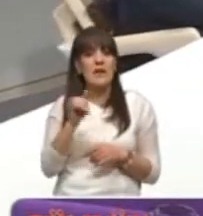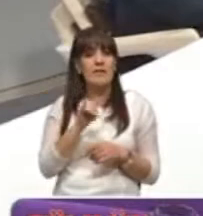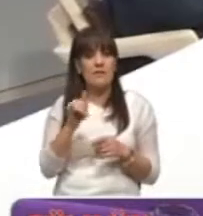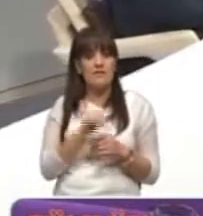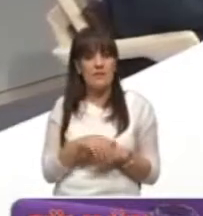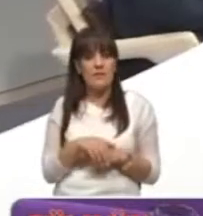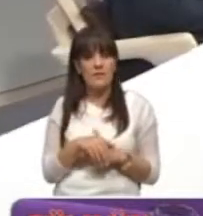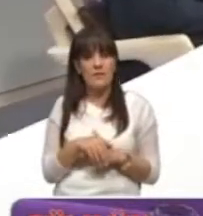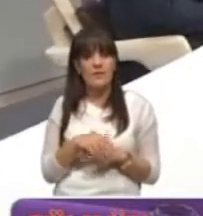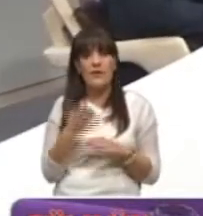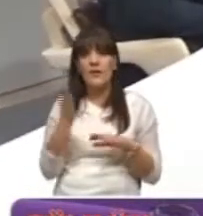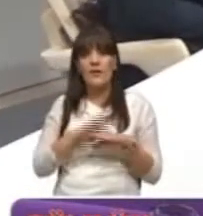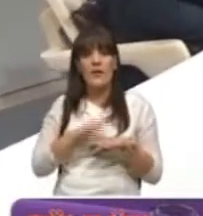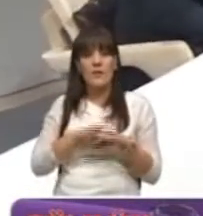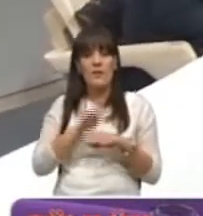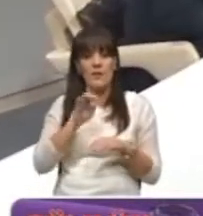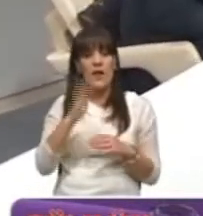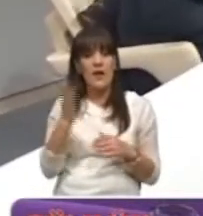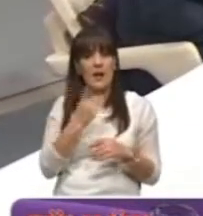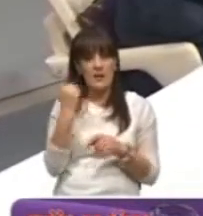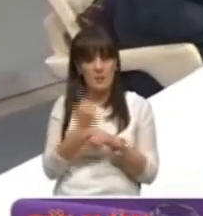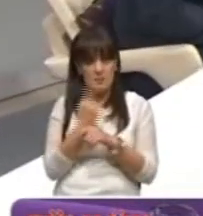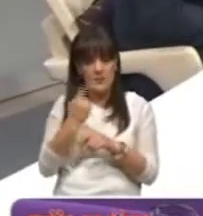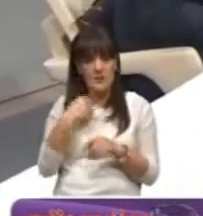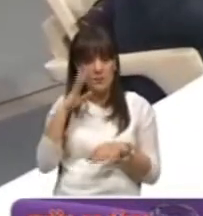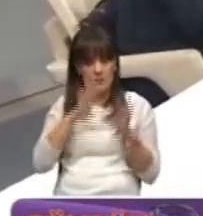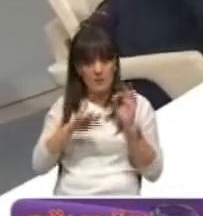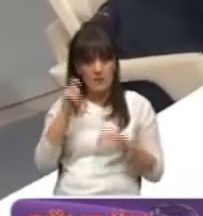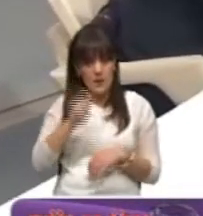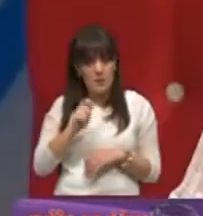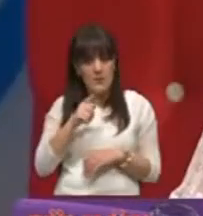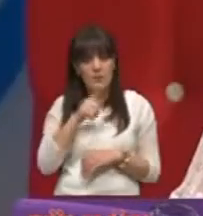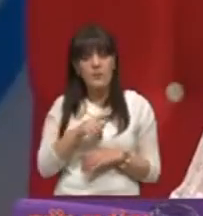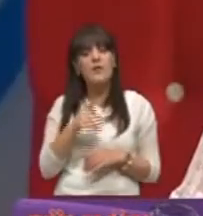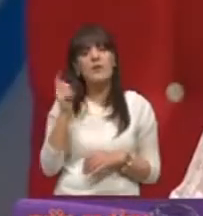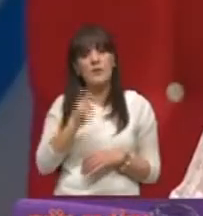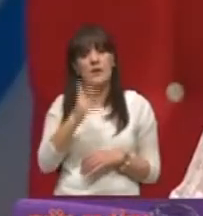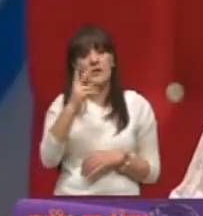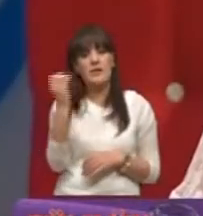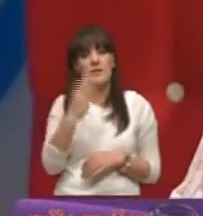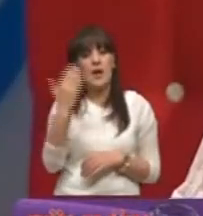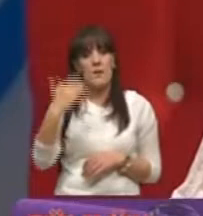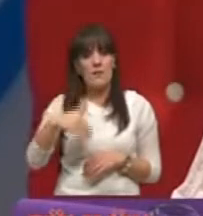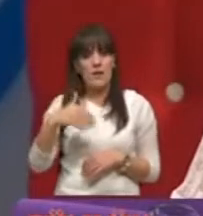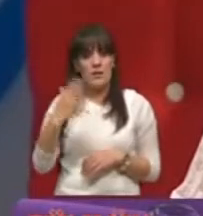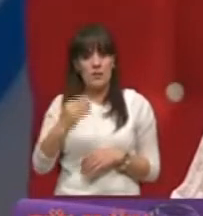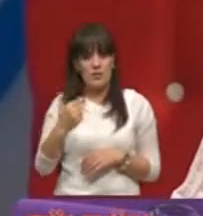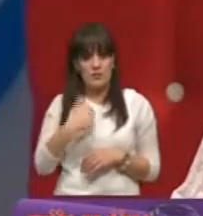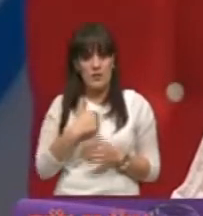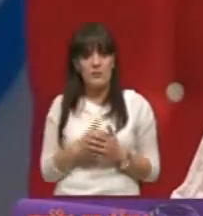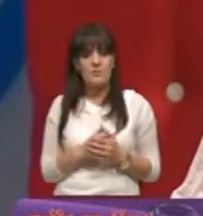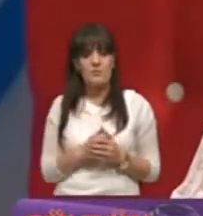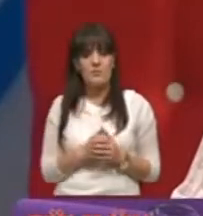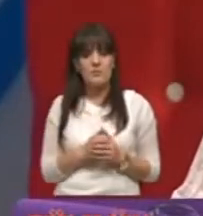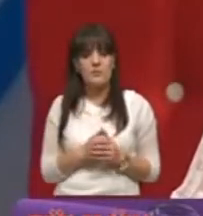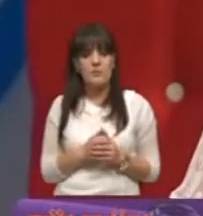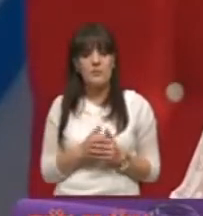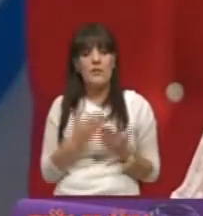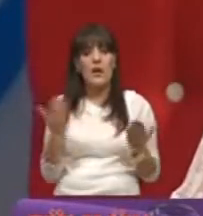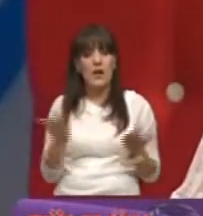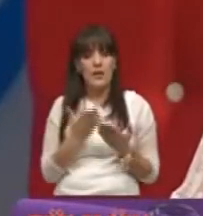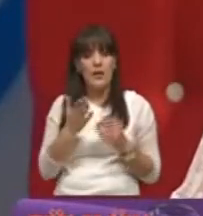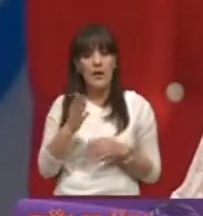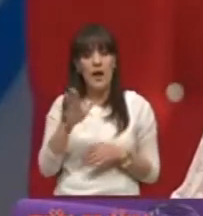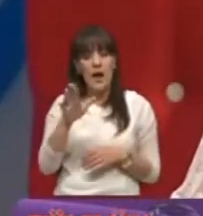yani. Ne yapacağız? Evet. Bir şey, herhangi bir müdahale yapıldı mı Şefik Bey? Yapıldı. 2 sefer ameliyat oldum ben. Evet. Ve